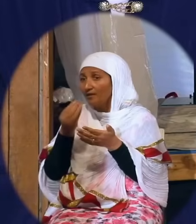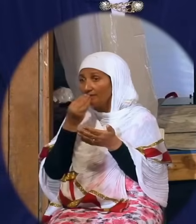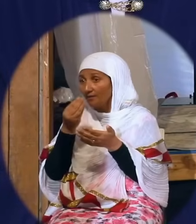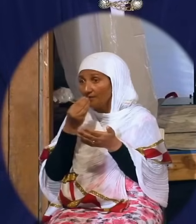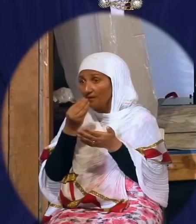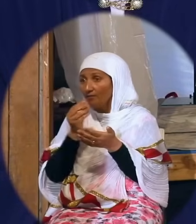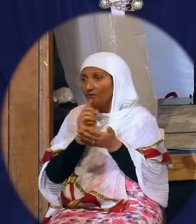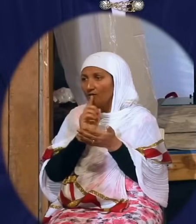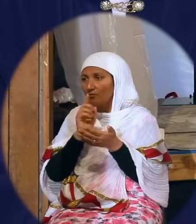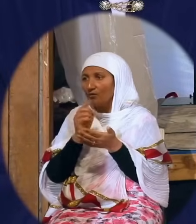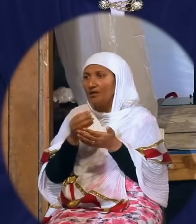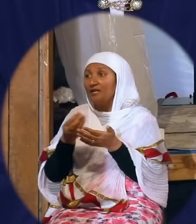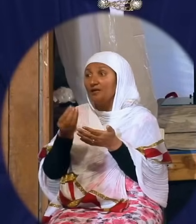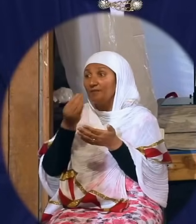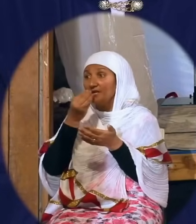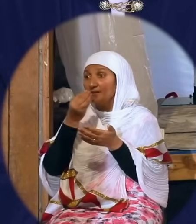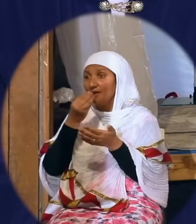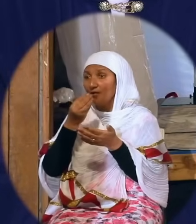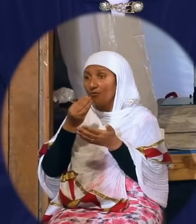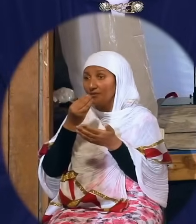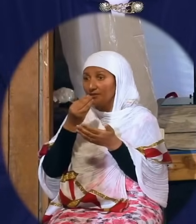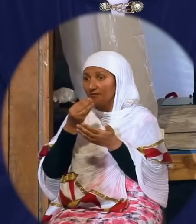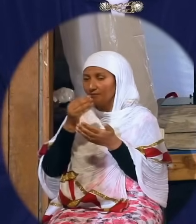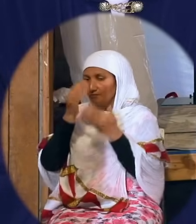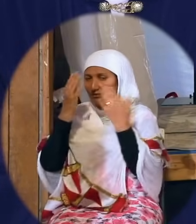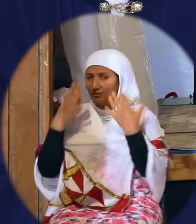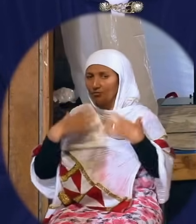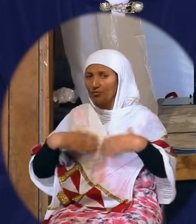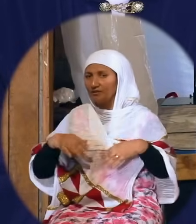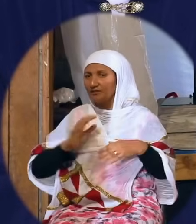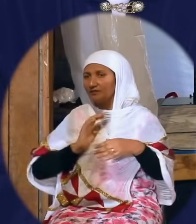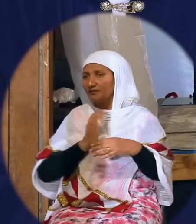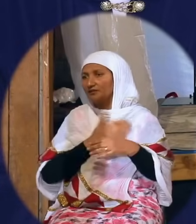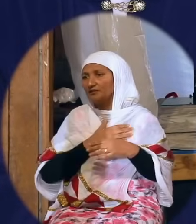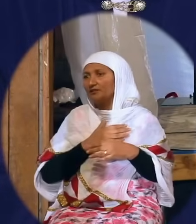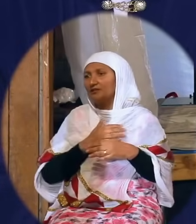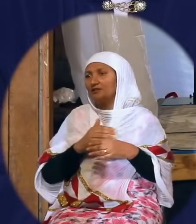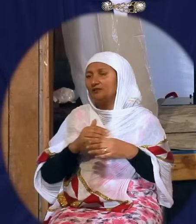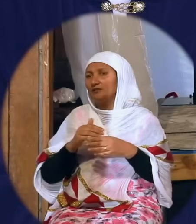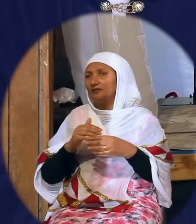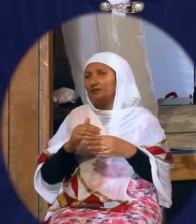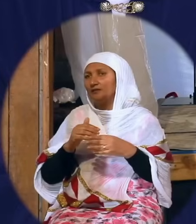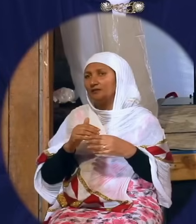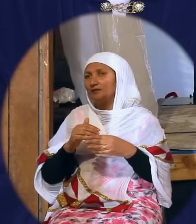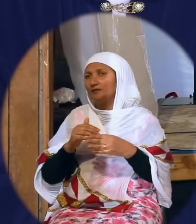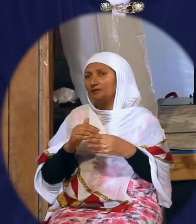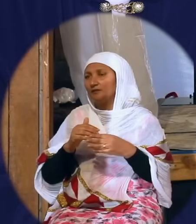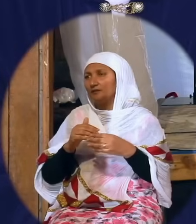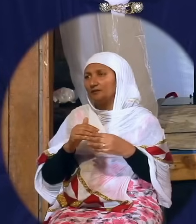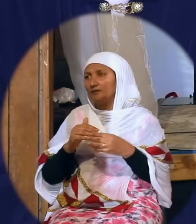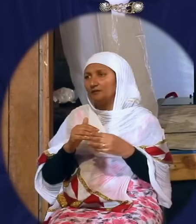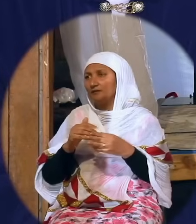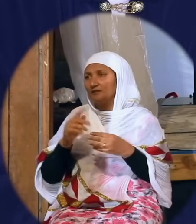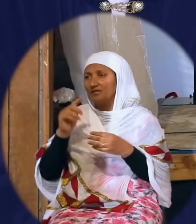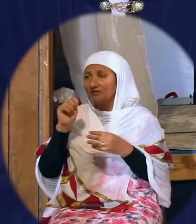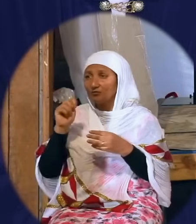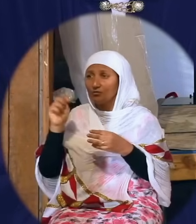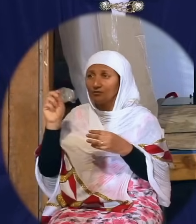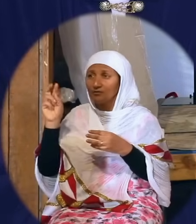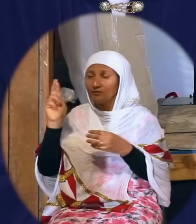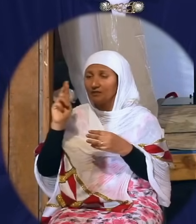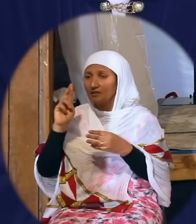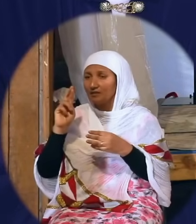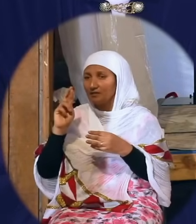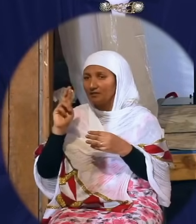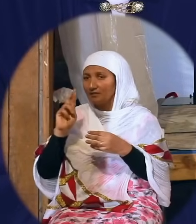መላው ምግብ በጠባያችን በሰብእናችን ላይ በሰውነታችን ላይ ተጽኖ እንዳለው በጠረናችን ሳይቀር ተጽኖ እንዳለው ምን